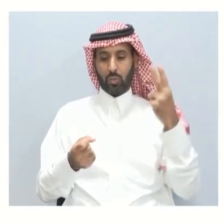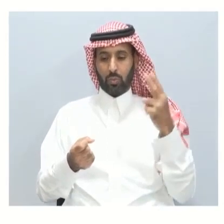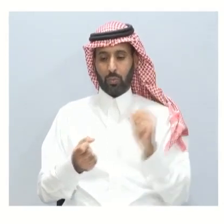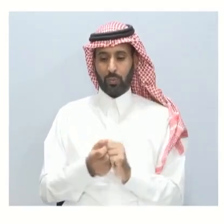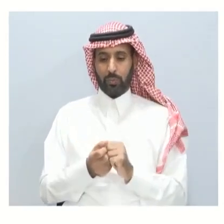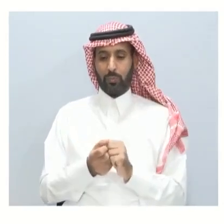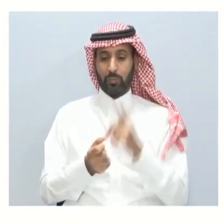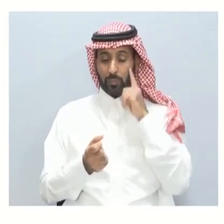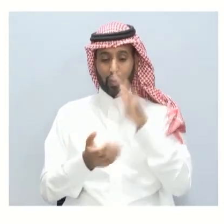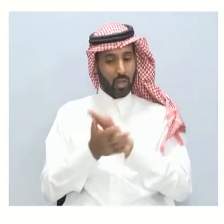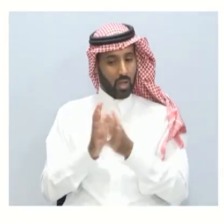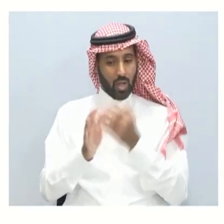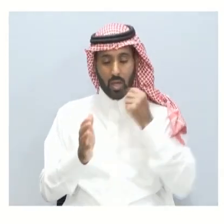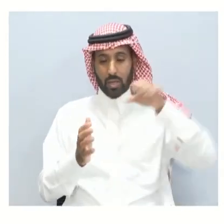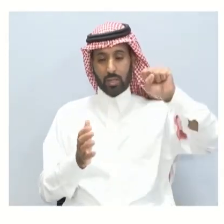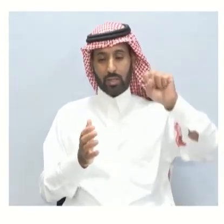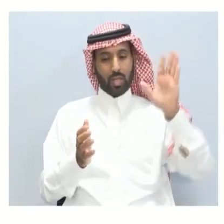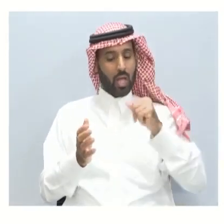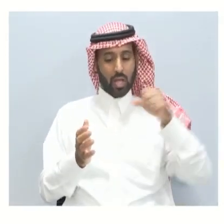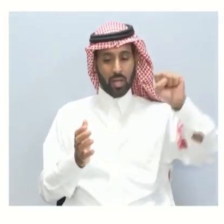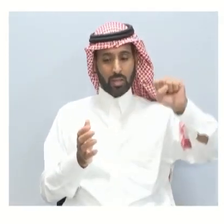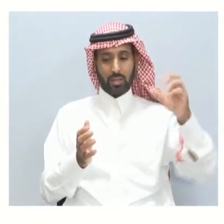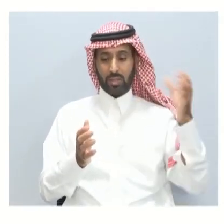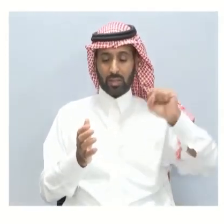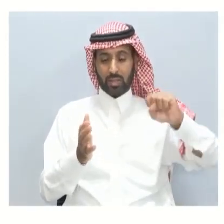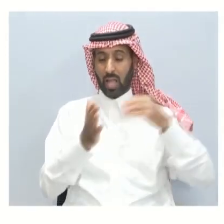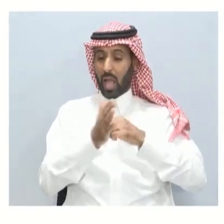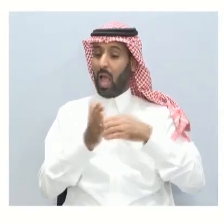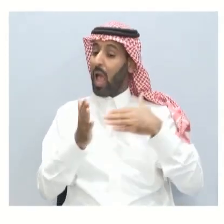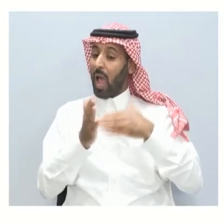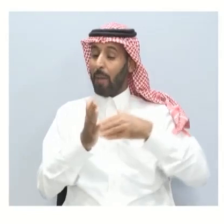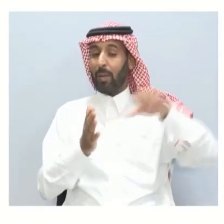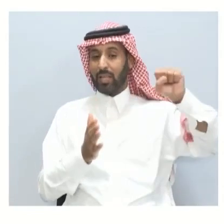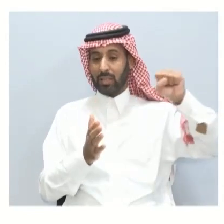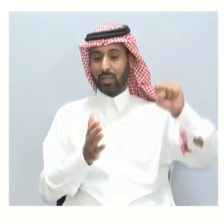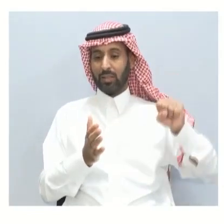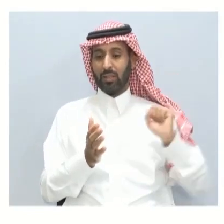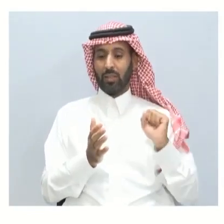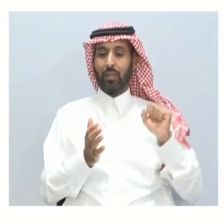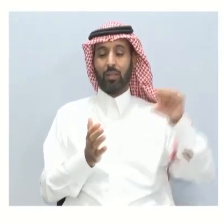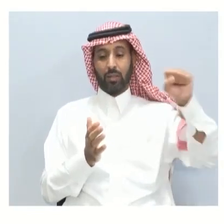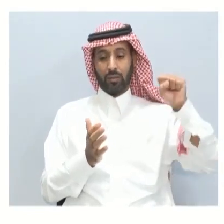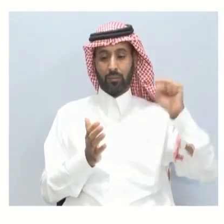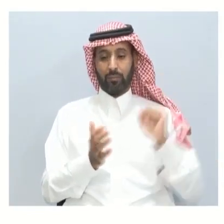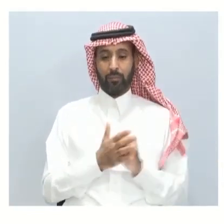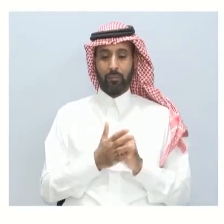هنا انتهت اس اس اس اس جميعها اس ولكن